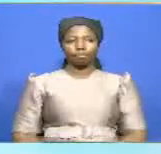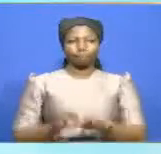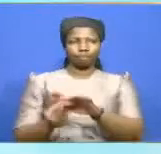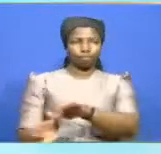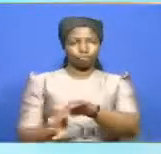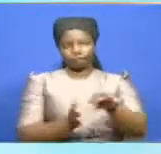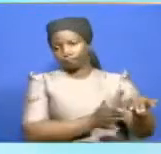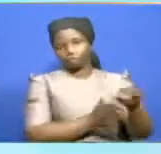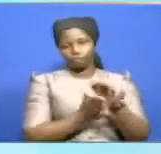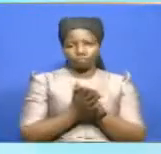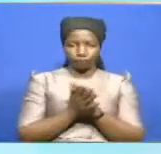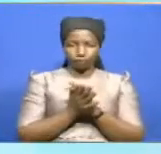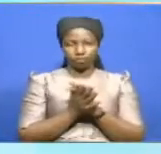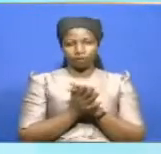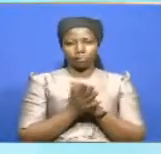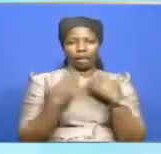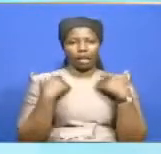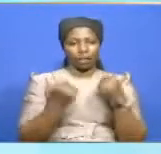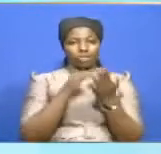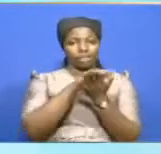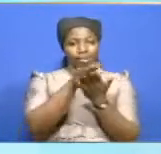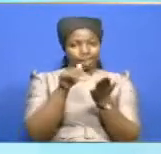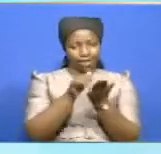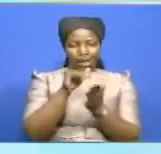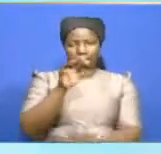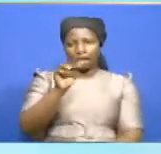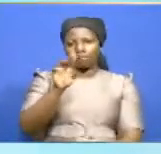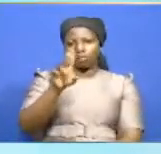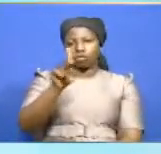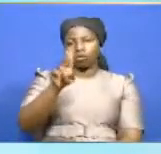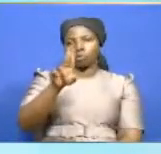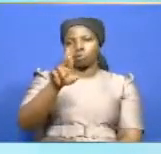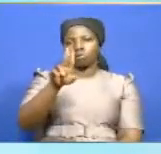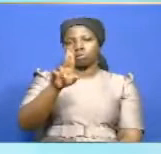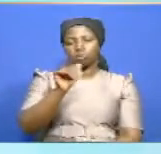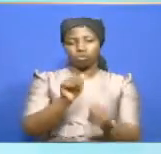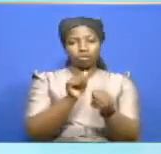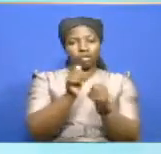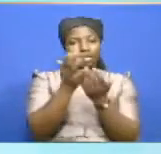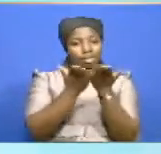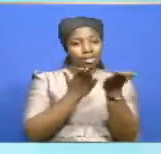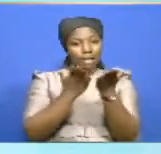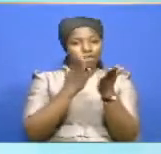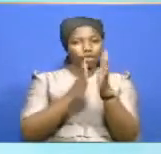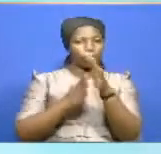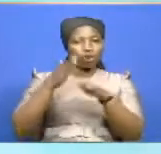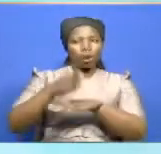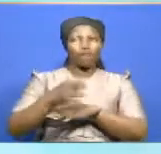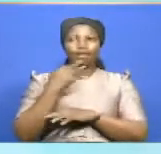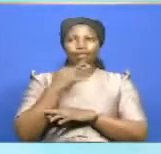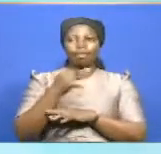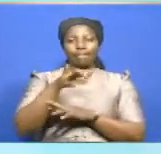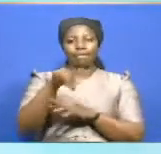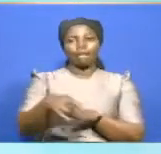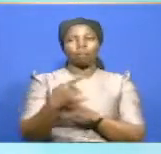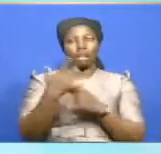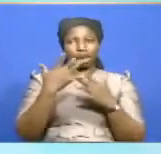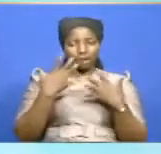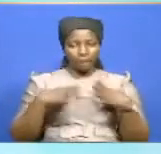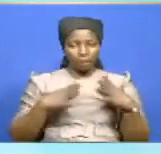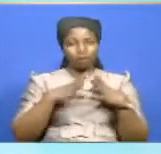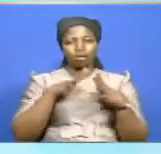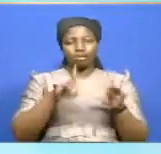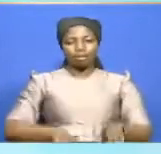Tukiachana na hayo ni kwamba kituo cha afya cha Mukuru ambacho kinahudumia zaidi ya wakazi 1,300 wa mtaa mabanda wa